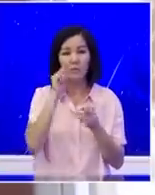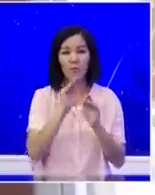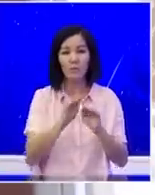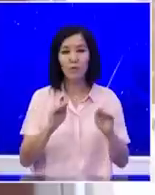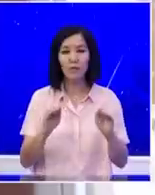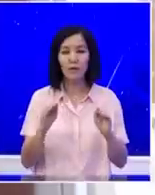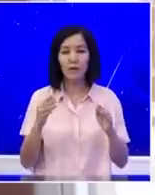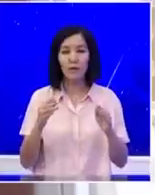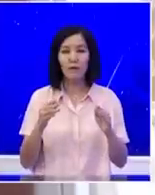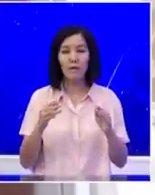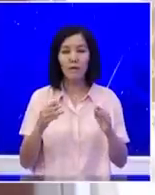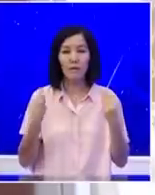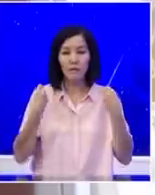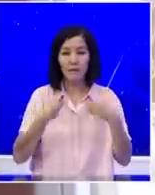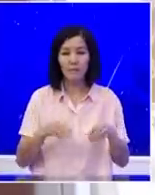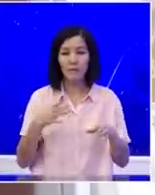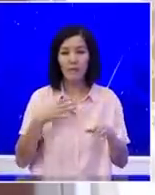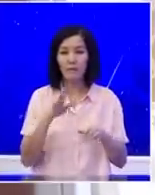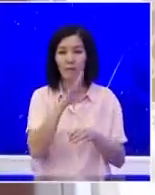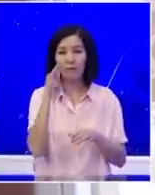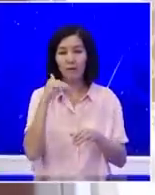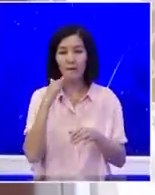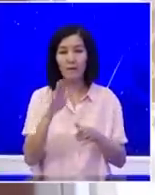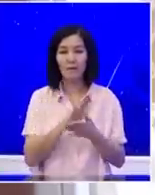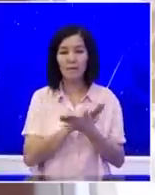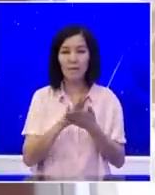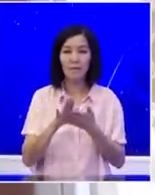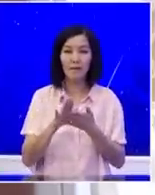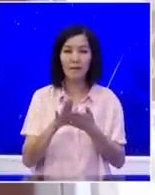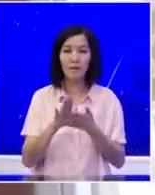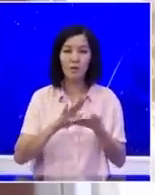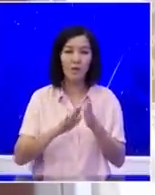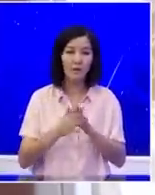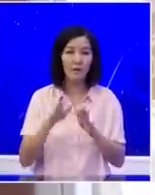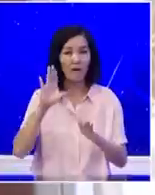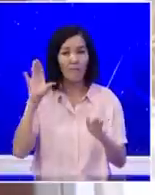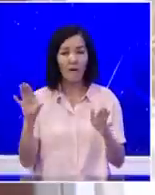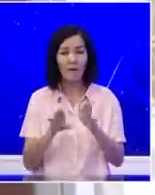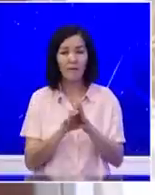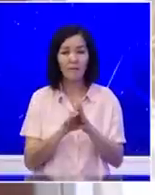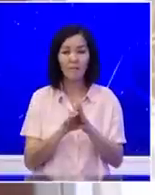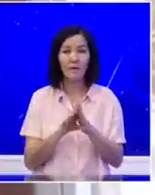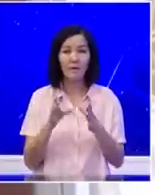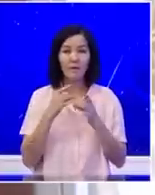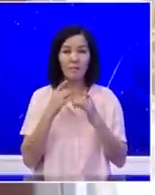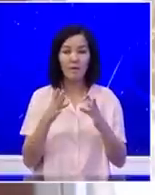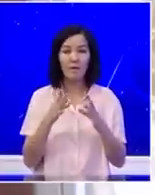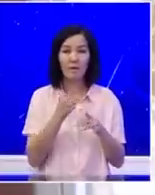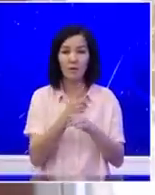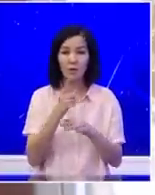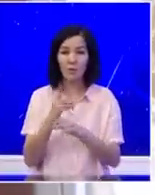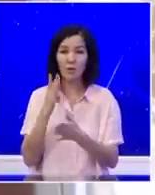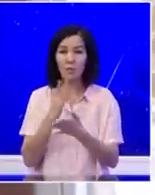келеді. Ата-аналарымыз мынау санитарлық жағдайды сақтай отырып, мерекелік кішкене шектеулер болады,